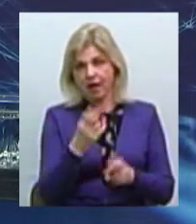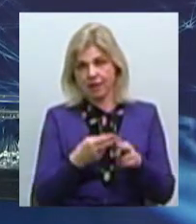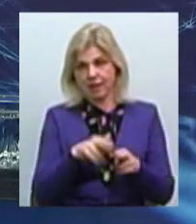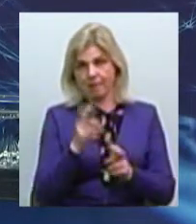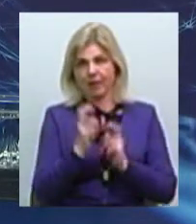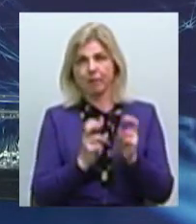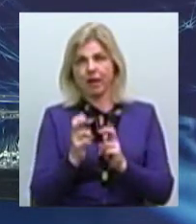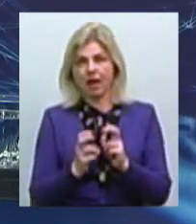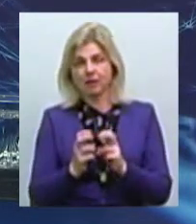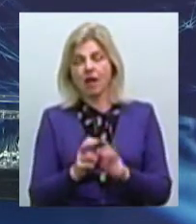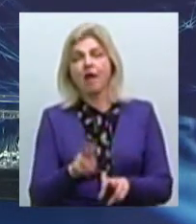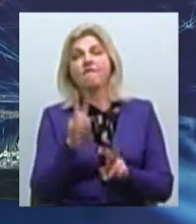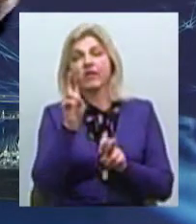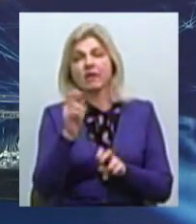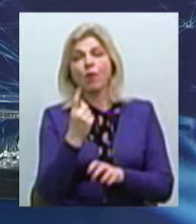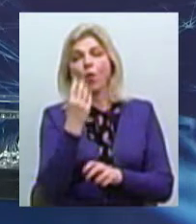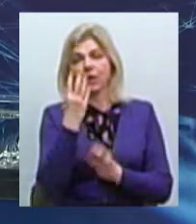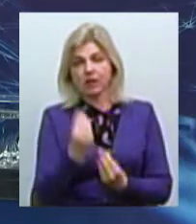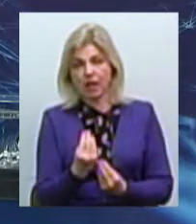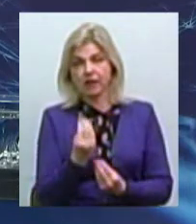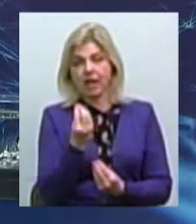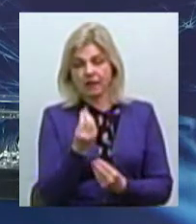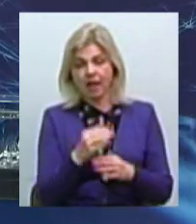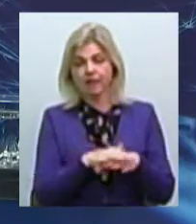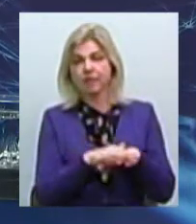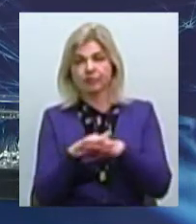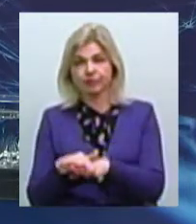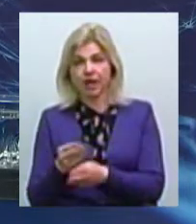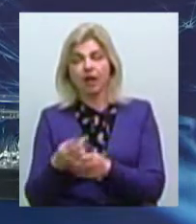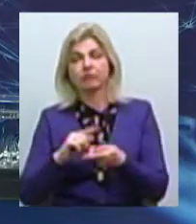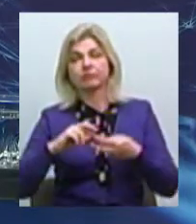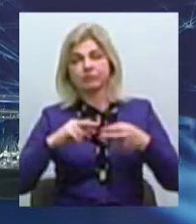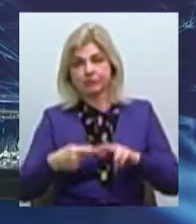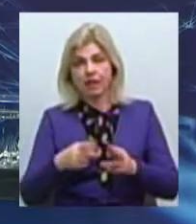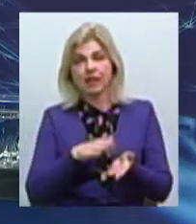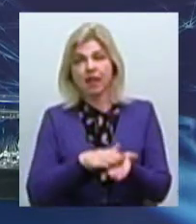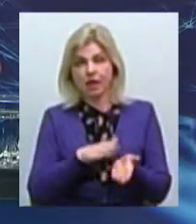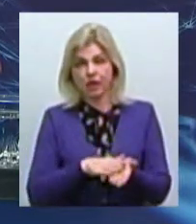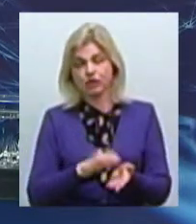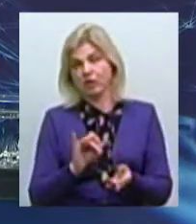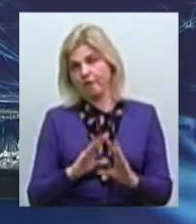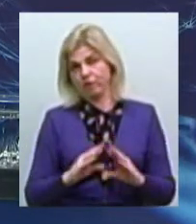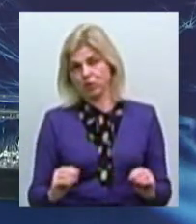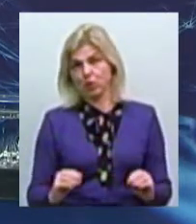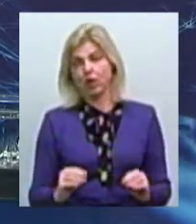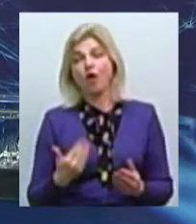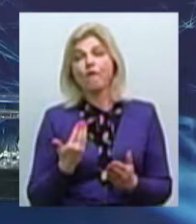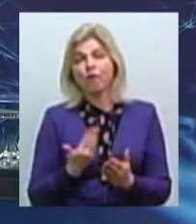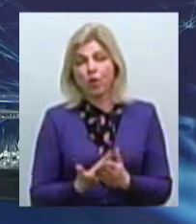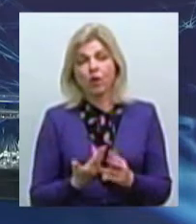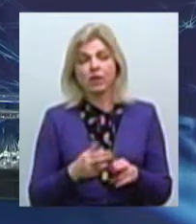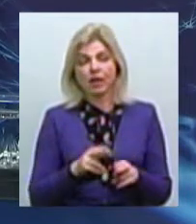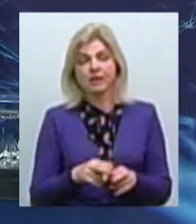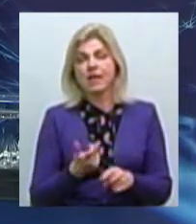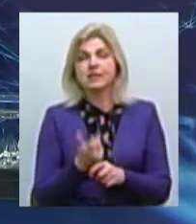уже фирмы-однодневки деньги обналичили через корни конвертационный центр aeg live все вот это самый